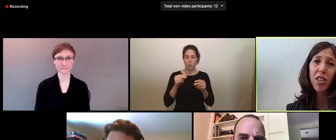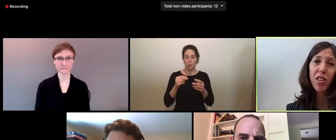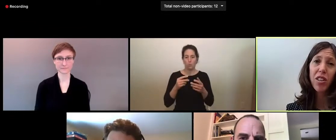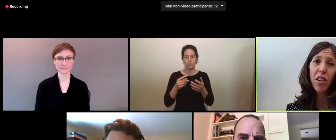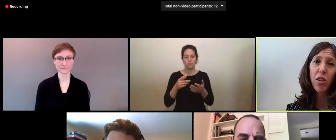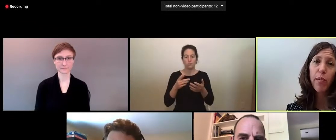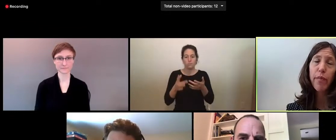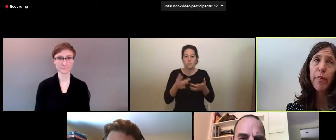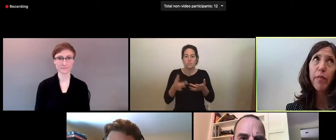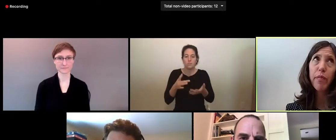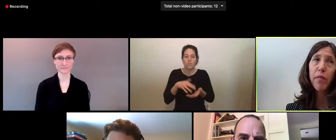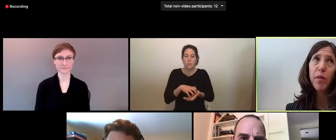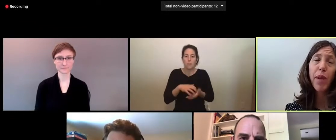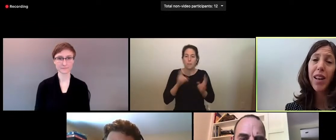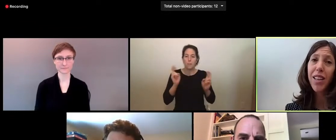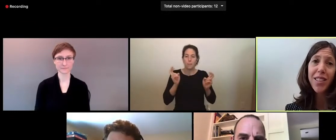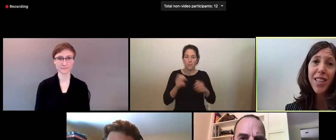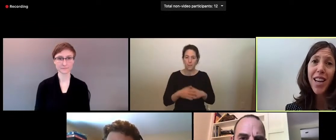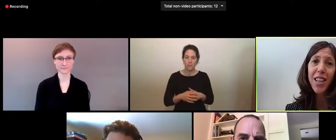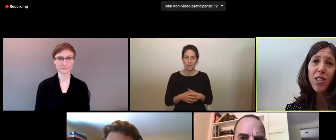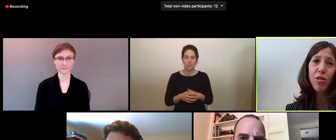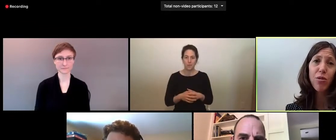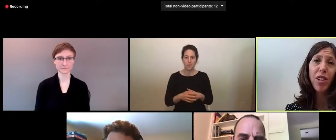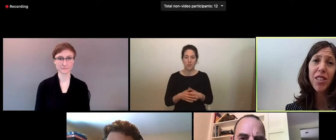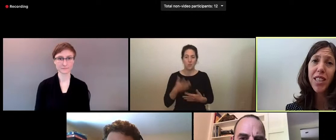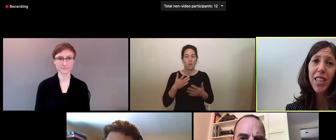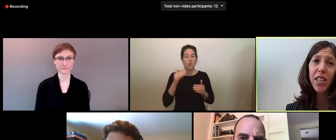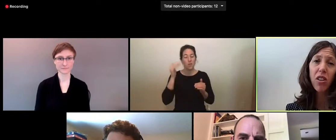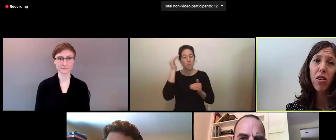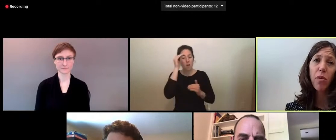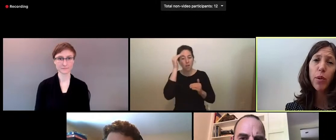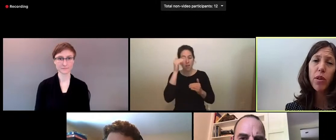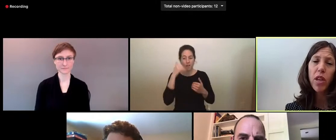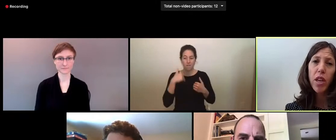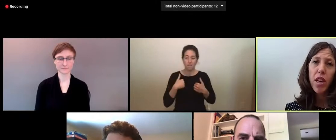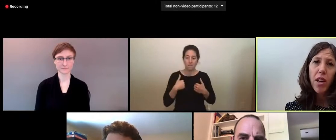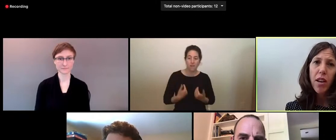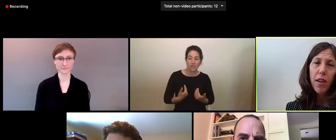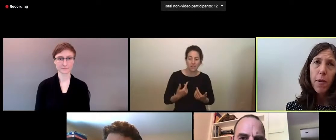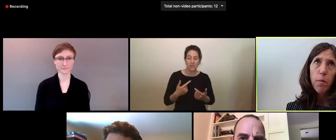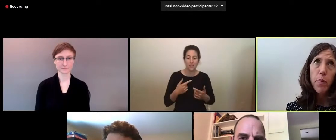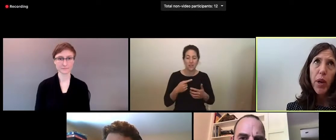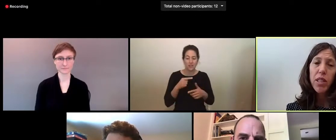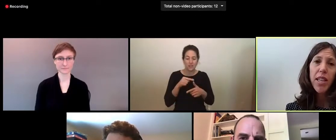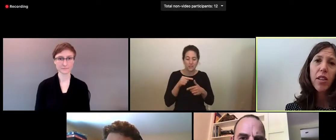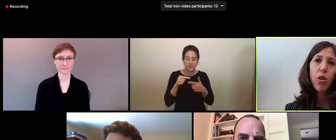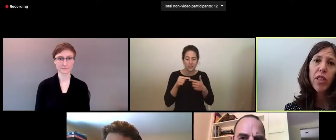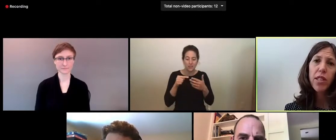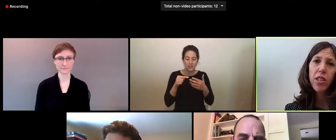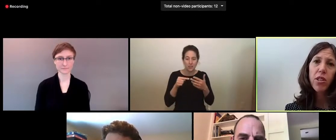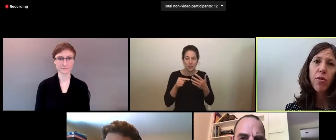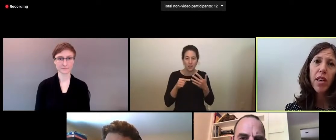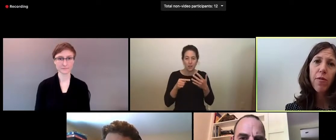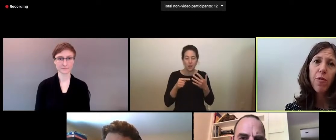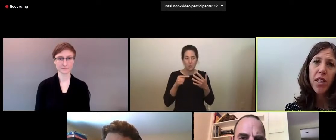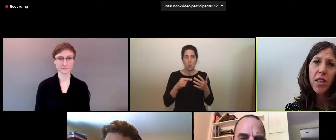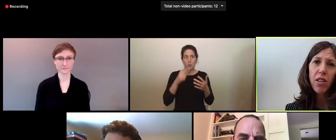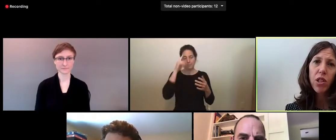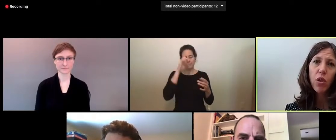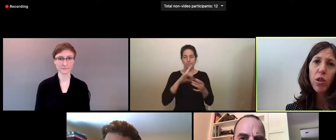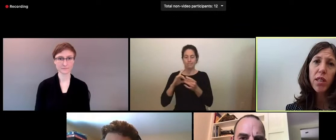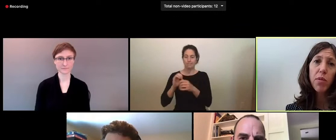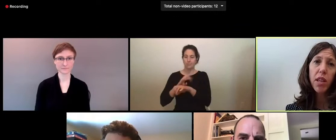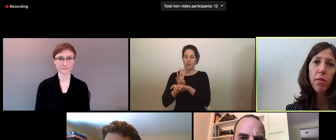avec une mal à la tête, une fatigue, on peut penser à COVID-19 et